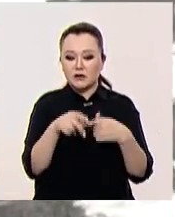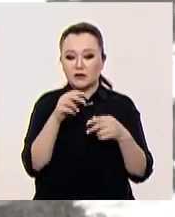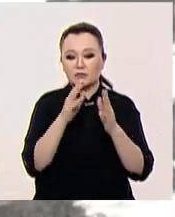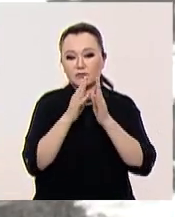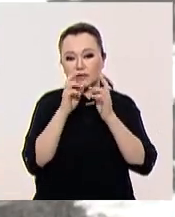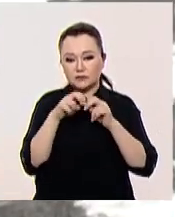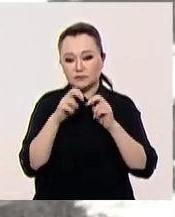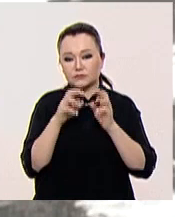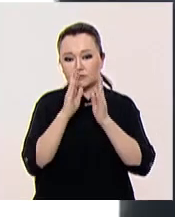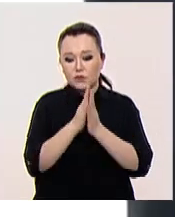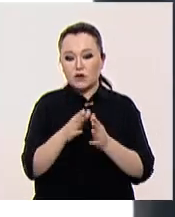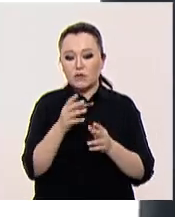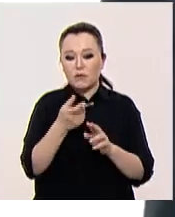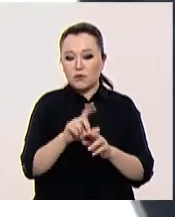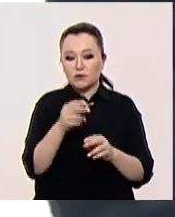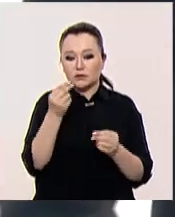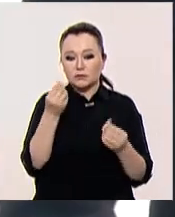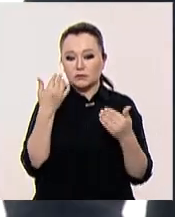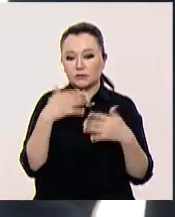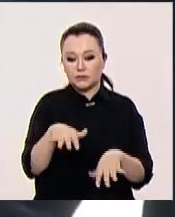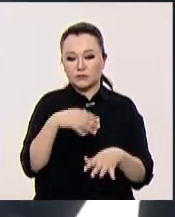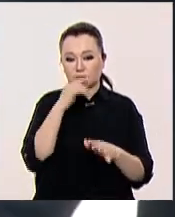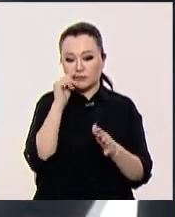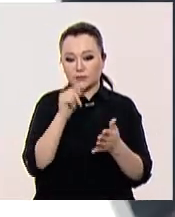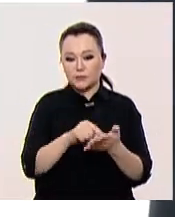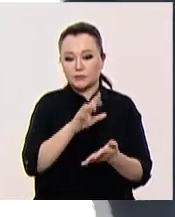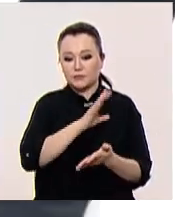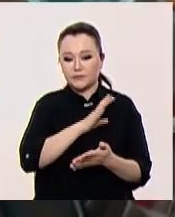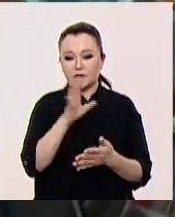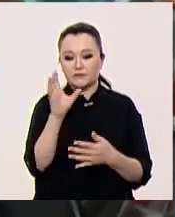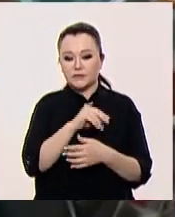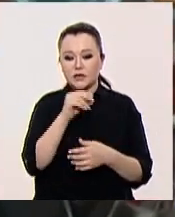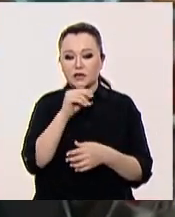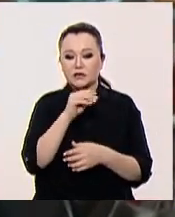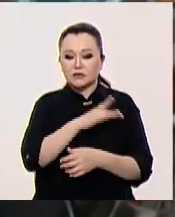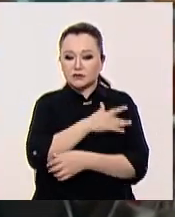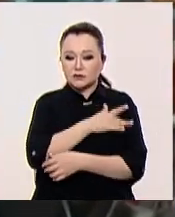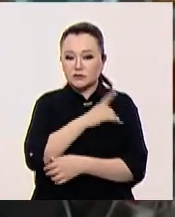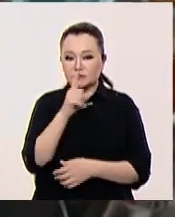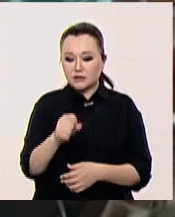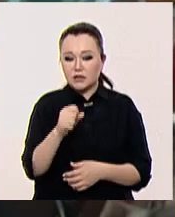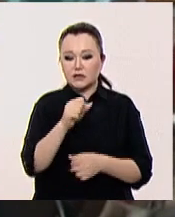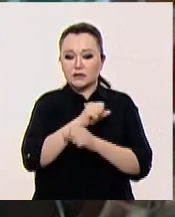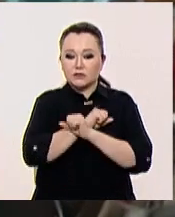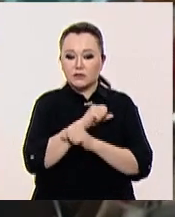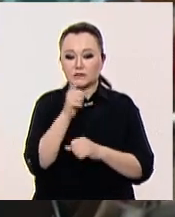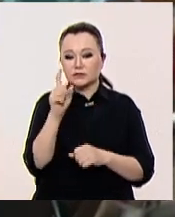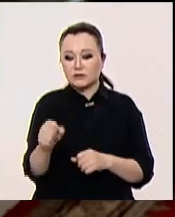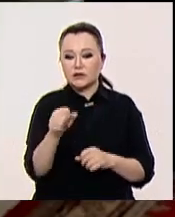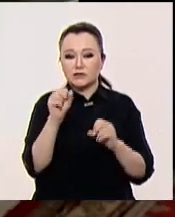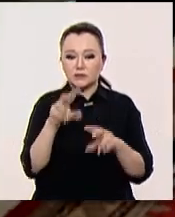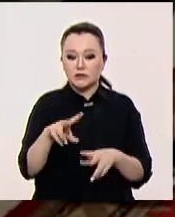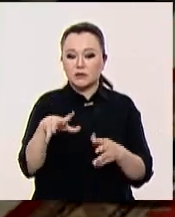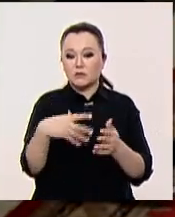сурап жатыр. Себеби кып-кызыл шыгынга шырайбыз дейт. Сөздөрүнчө алар кызматкерлер үчүн де, демалуучулар үчүн де арнай